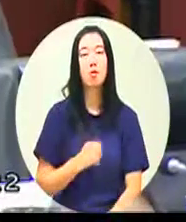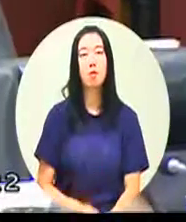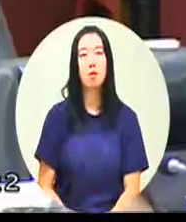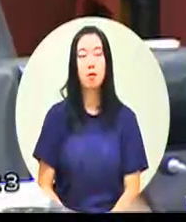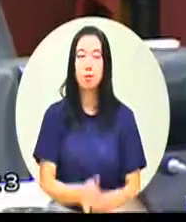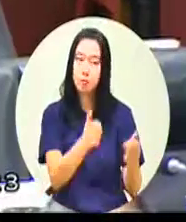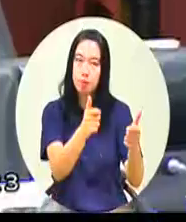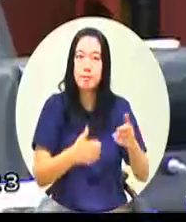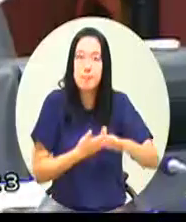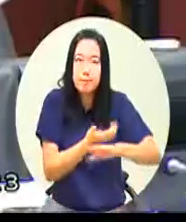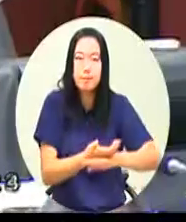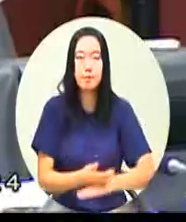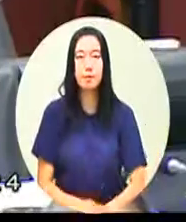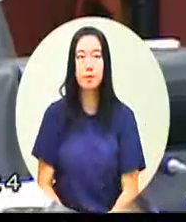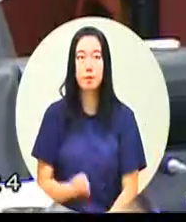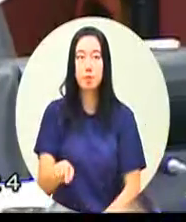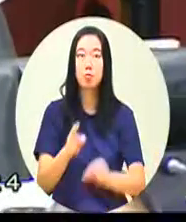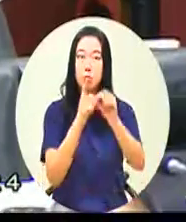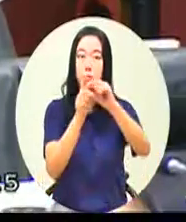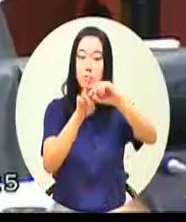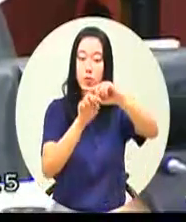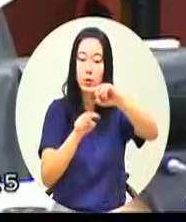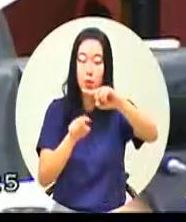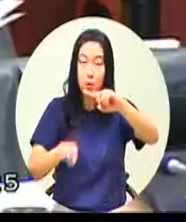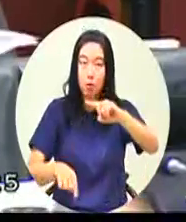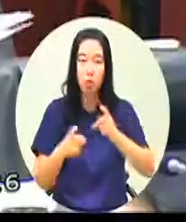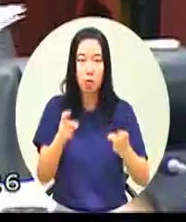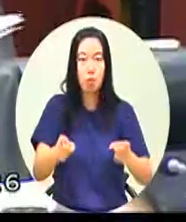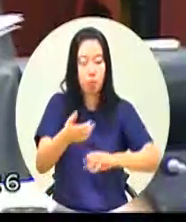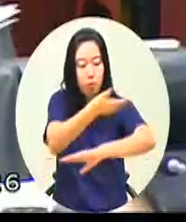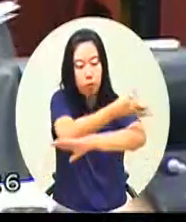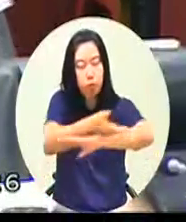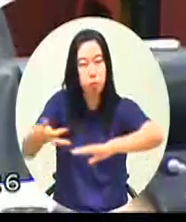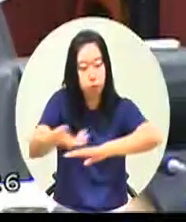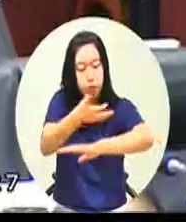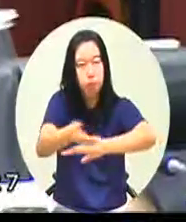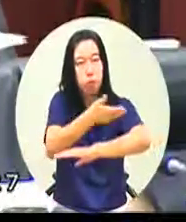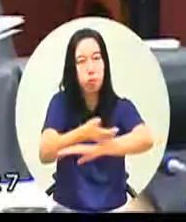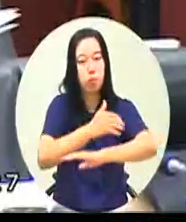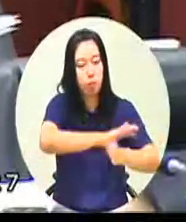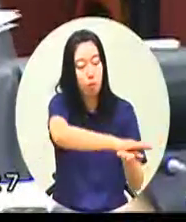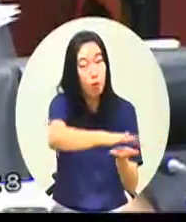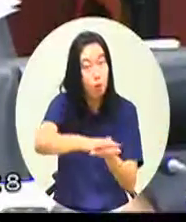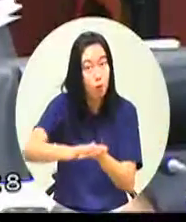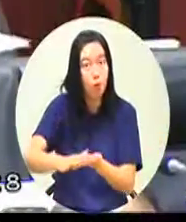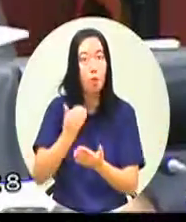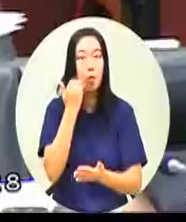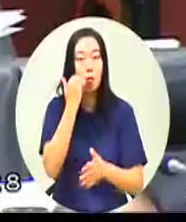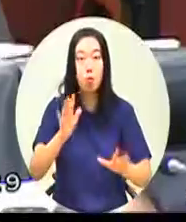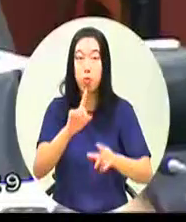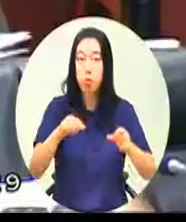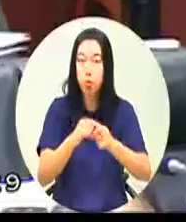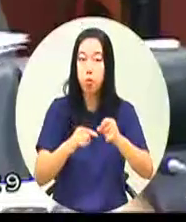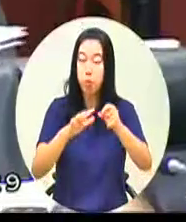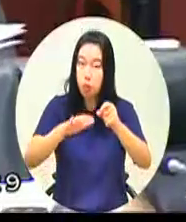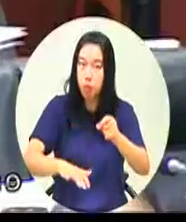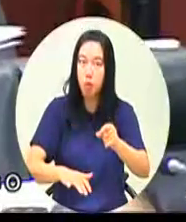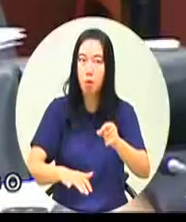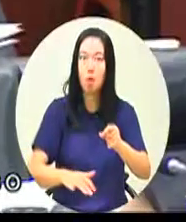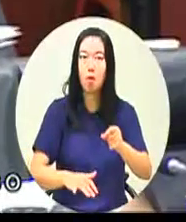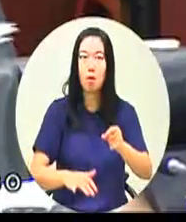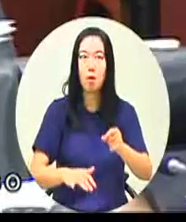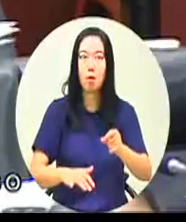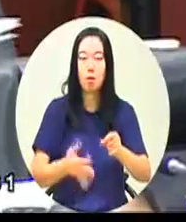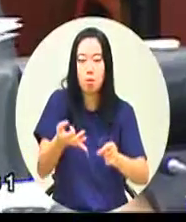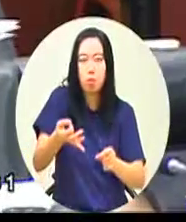心。所以在中云港的疏浚，本席也希望说，如果说今年度年底已经没办法来筹